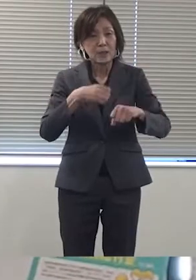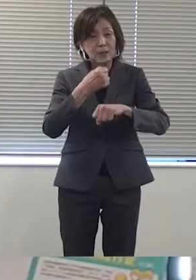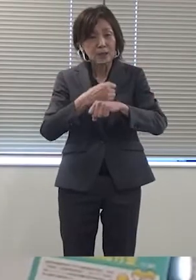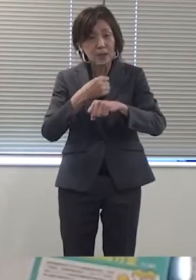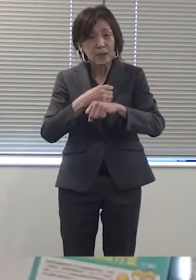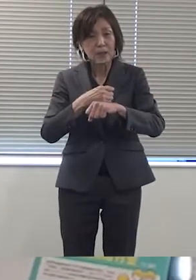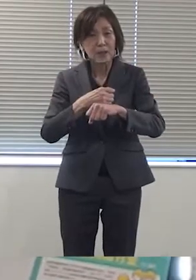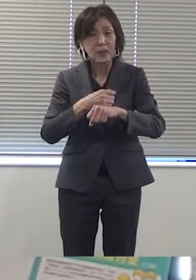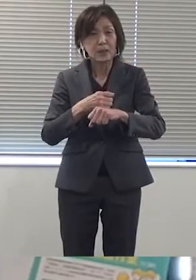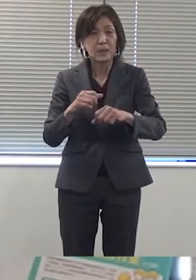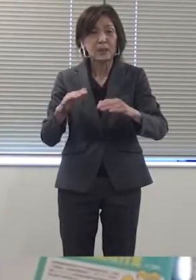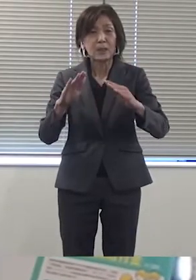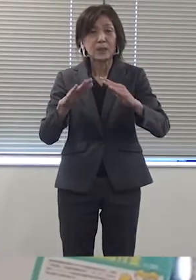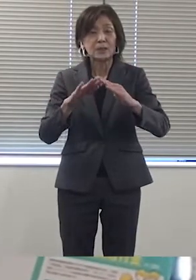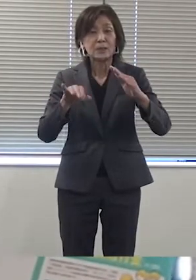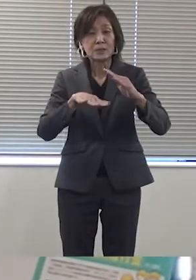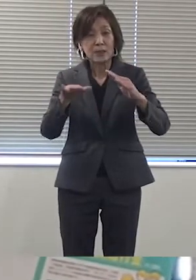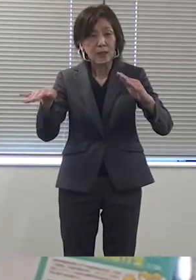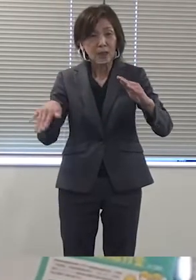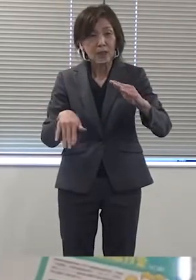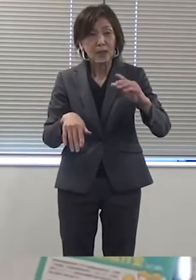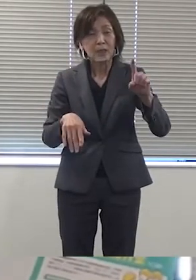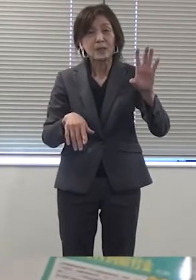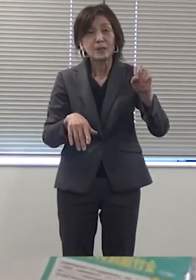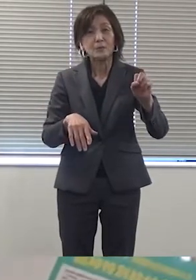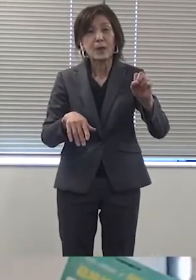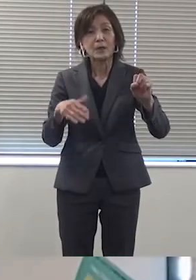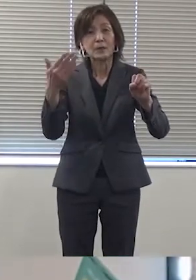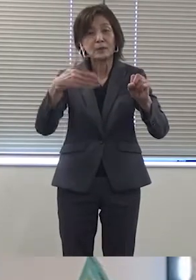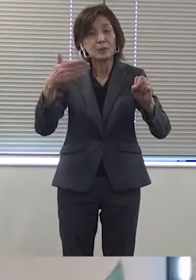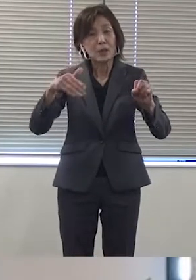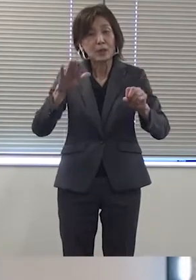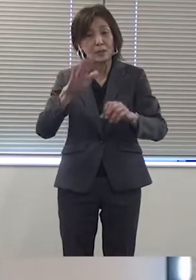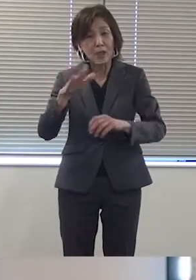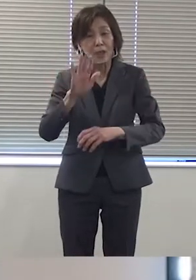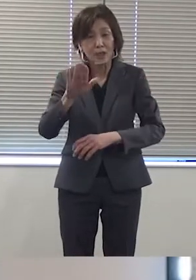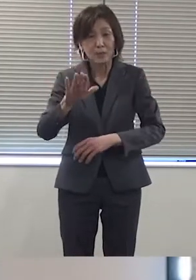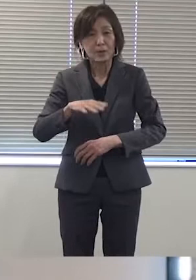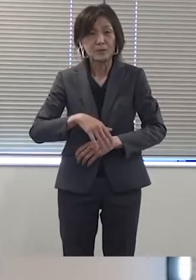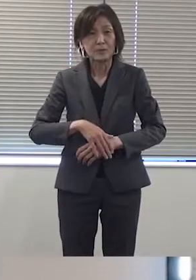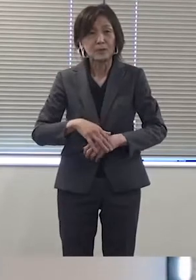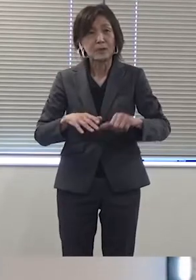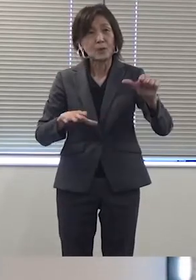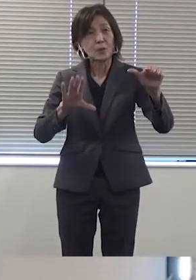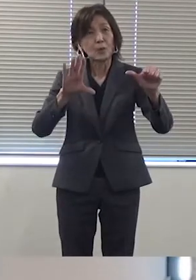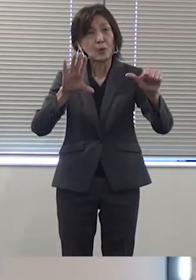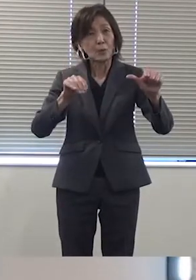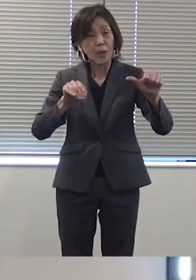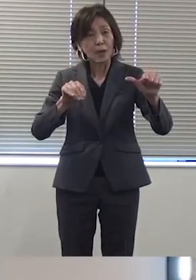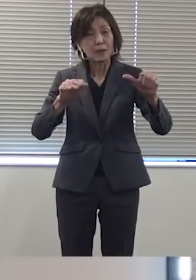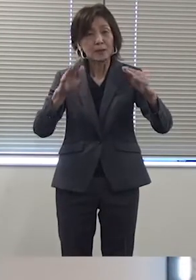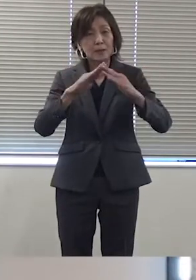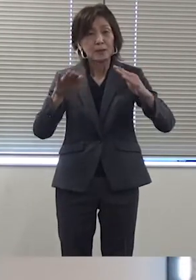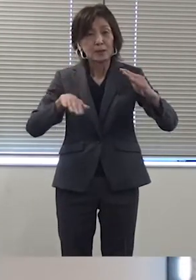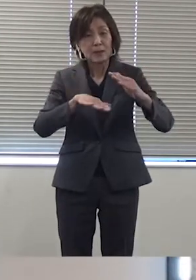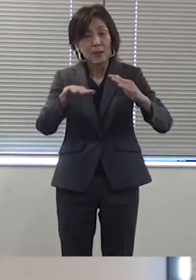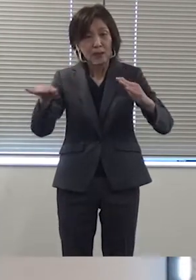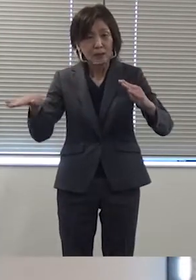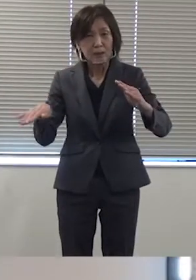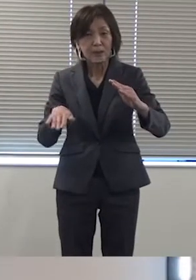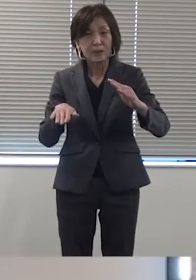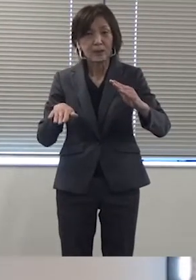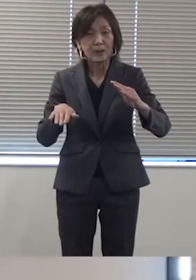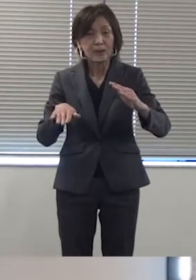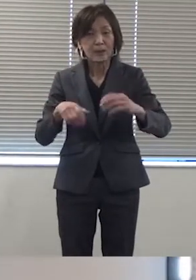科電所帯の約5万所帯近く、正式に言うと5万ちょっと切ってるんですが、